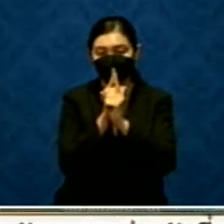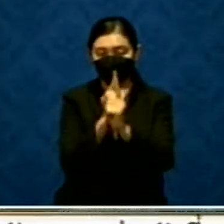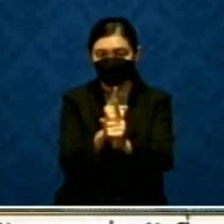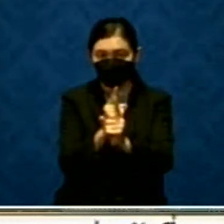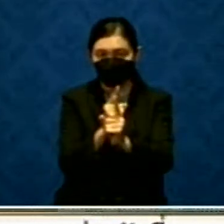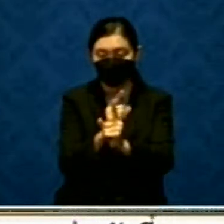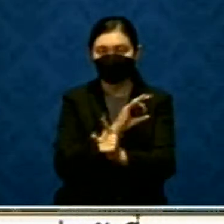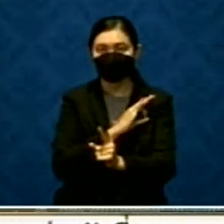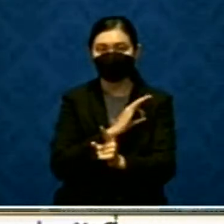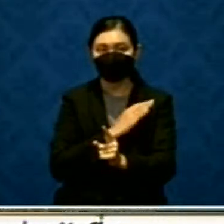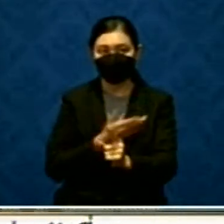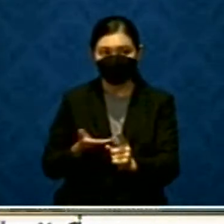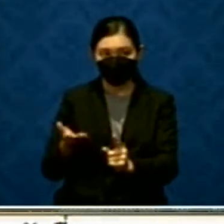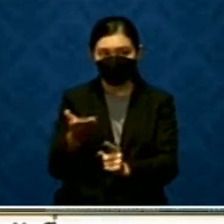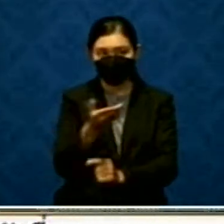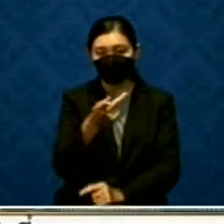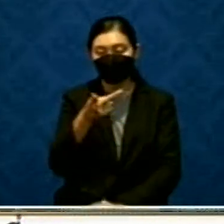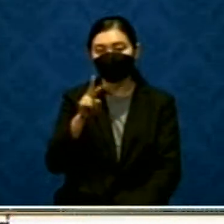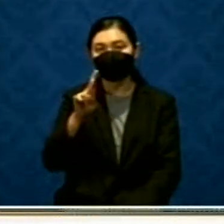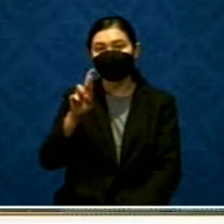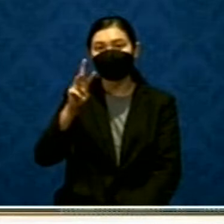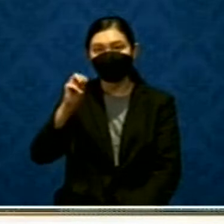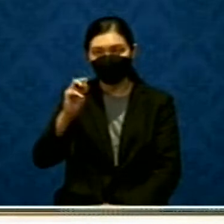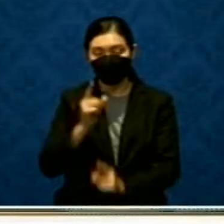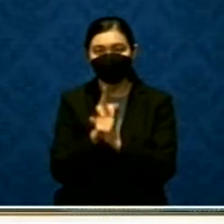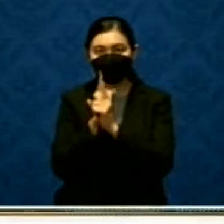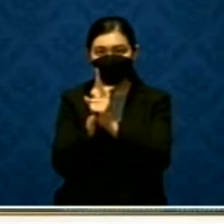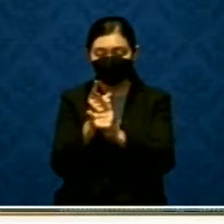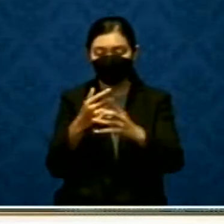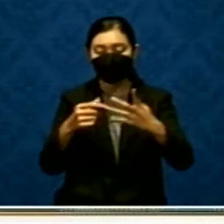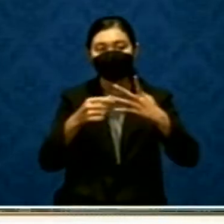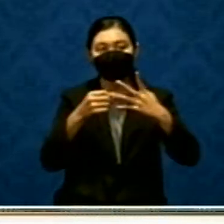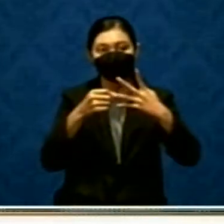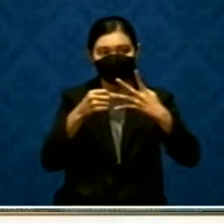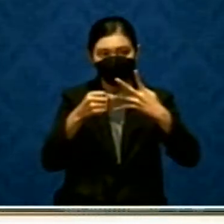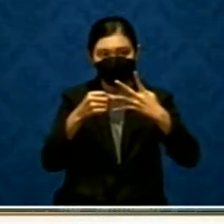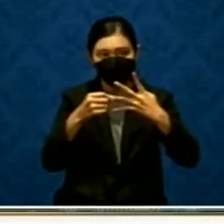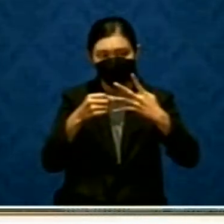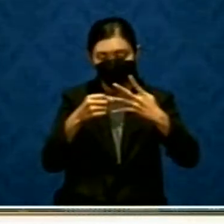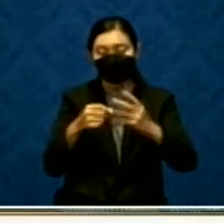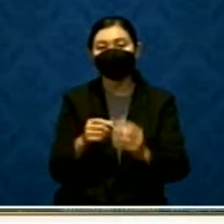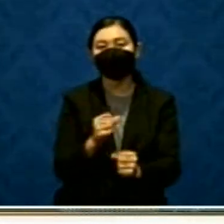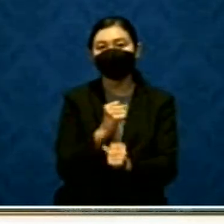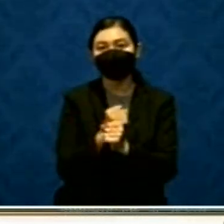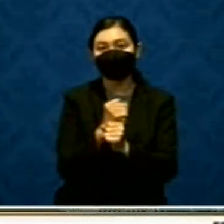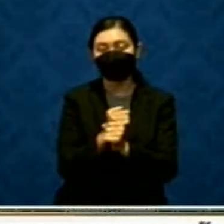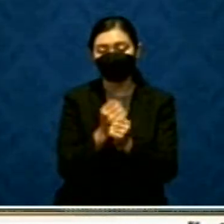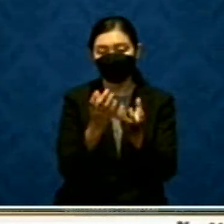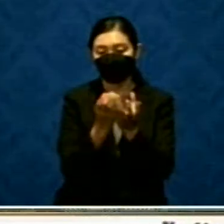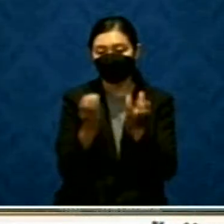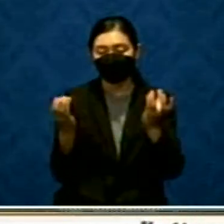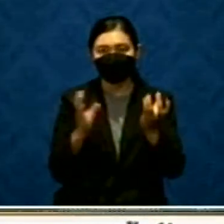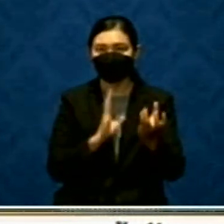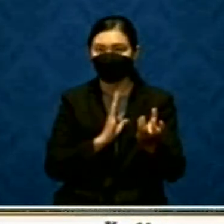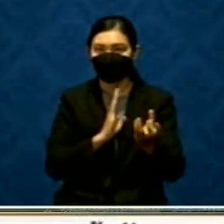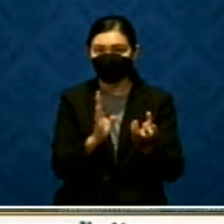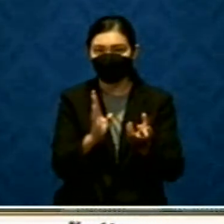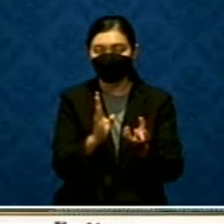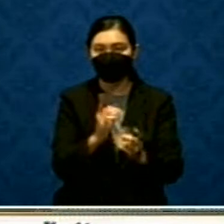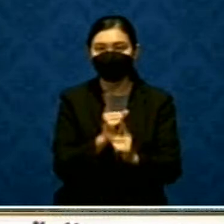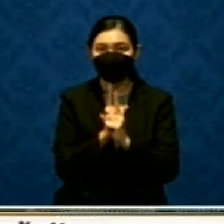ต้องดำเนินการให้เป็นไปตามหลักธรรมพระภิธิบาล นะครับและที่สำคัญที่สุดต้องรับฟังความคิดเห็นของพี่น้องประชา